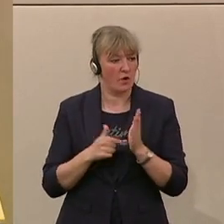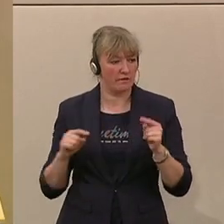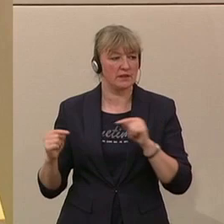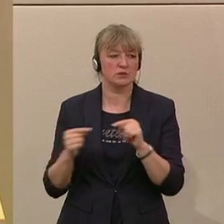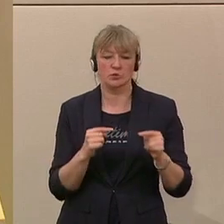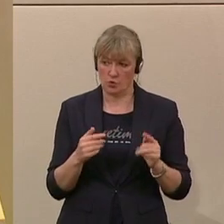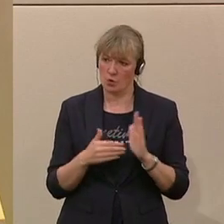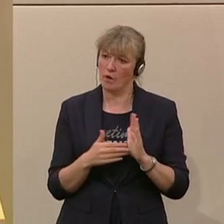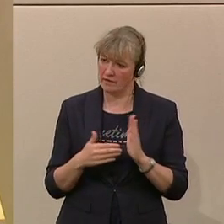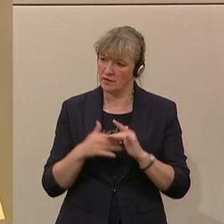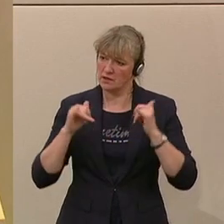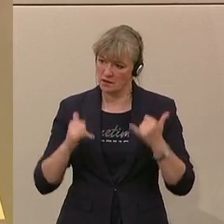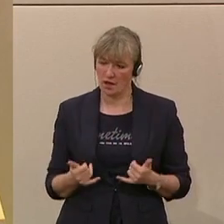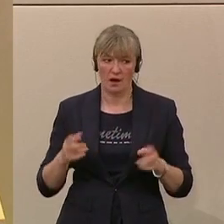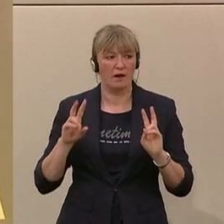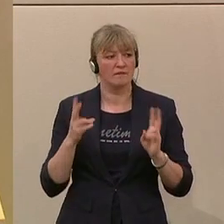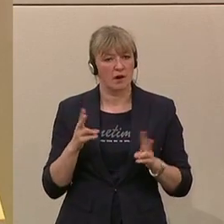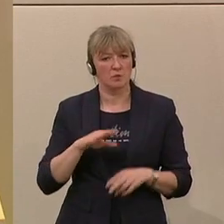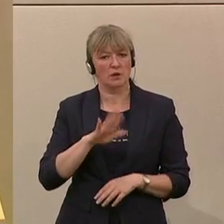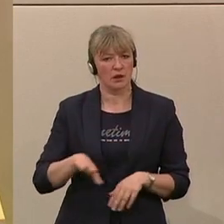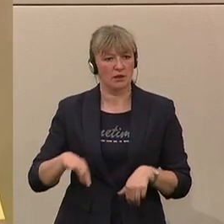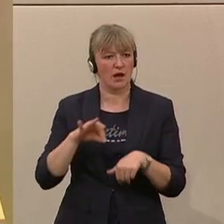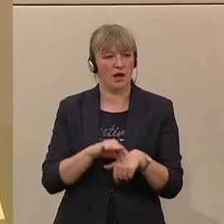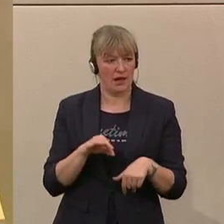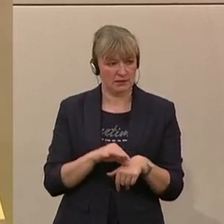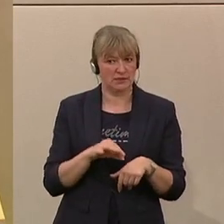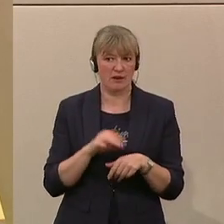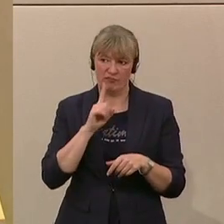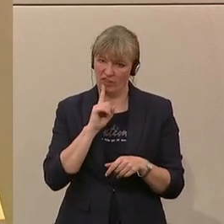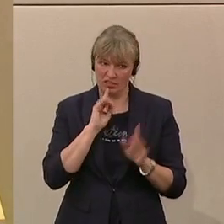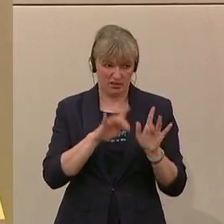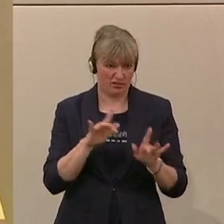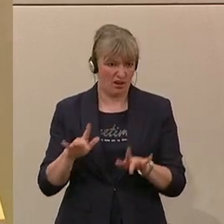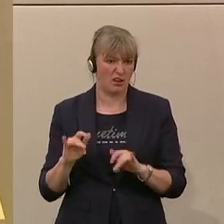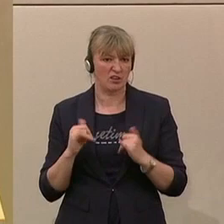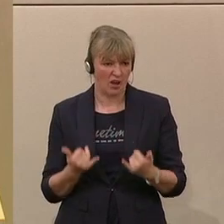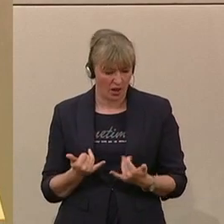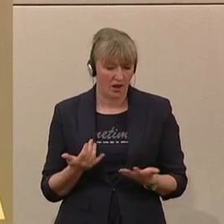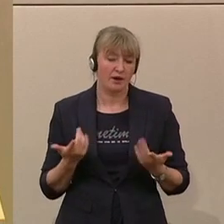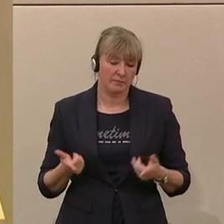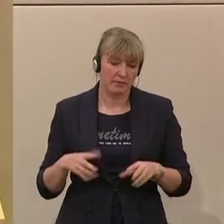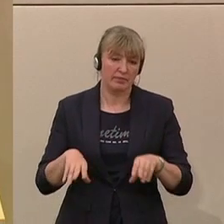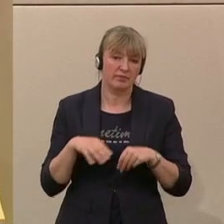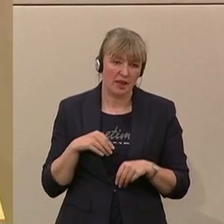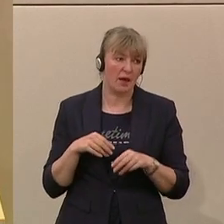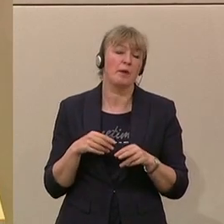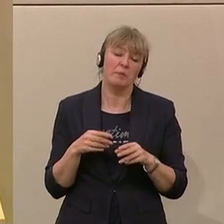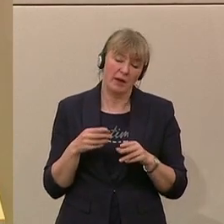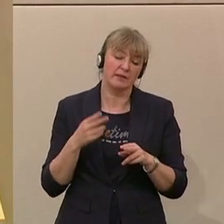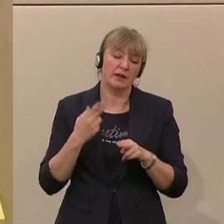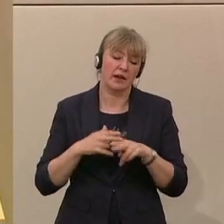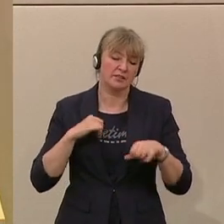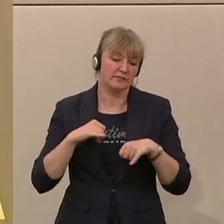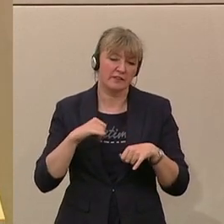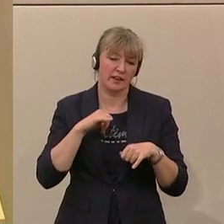Sie ist notwendig, denn die Pädiater, die wir ohnehin in nur geringer Zahl zur Verfügung stehen haben, nehmen die Kassenverträge nicht mehr an.